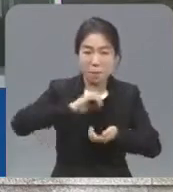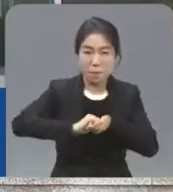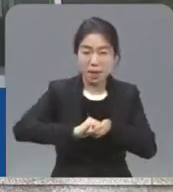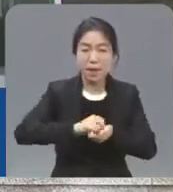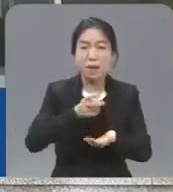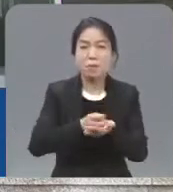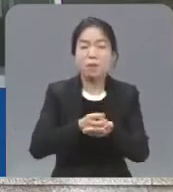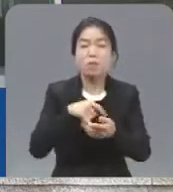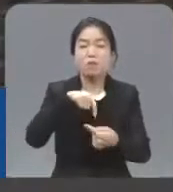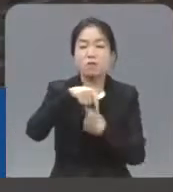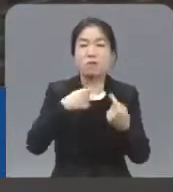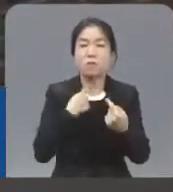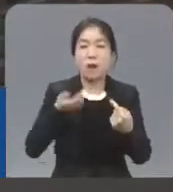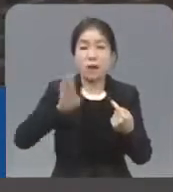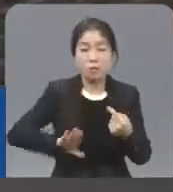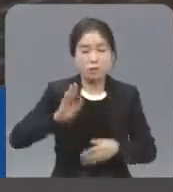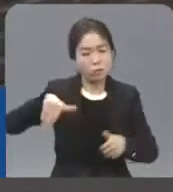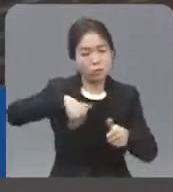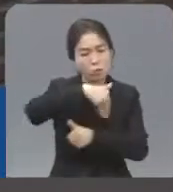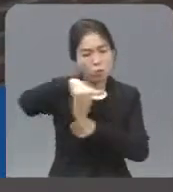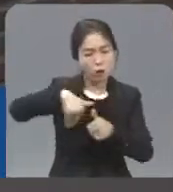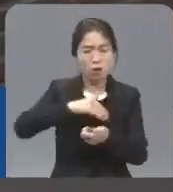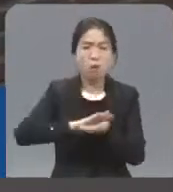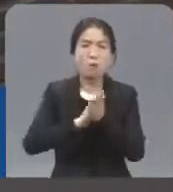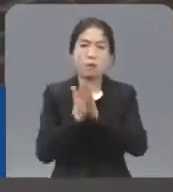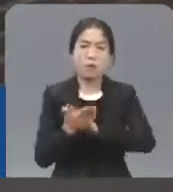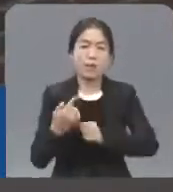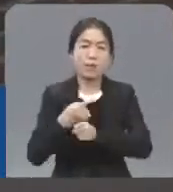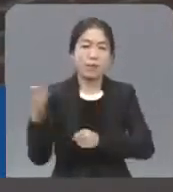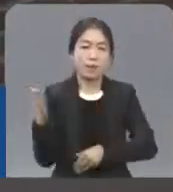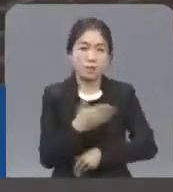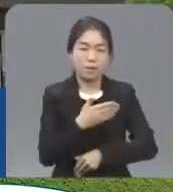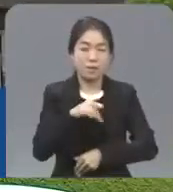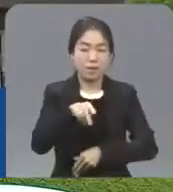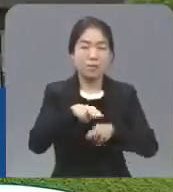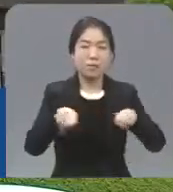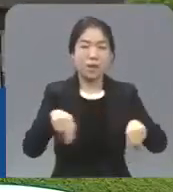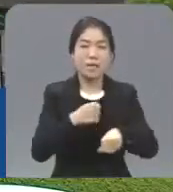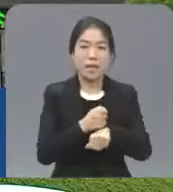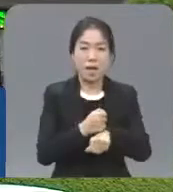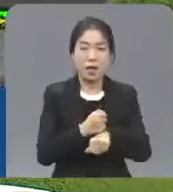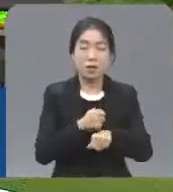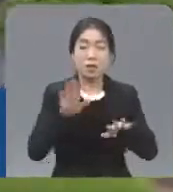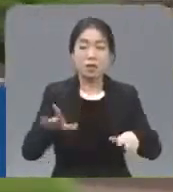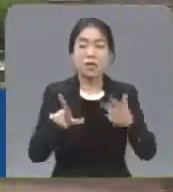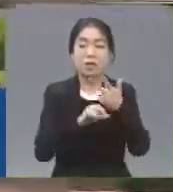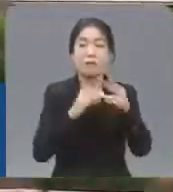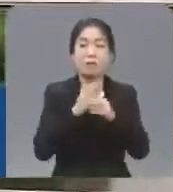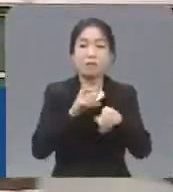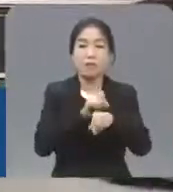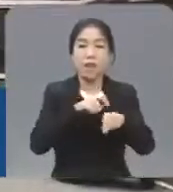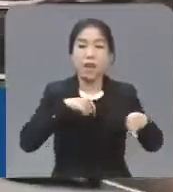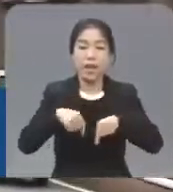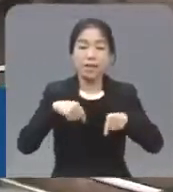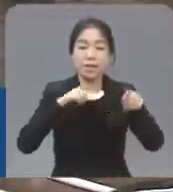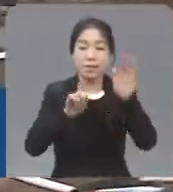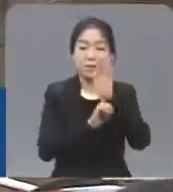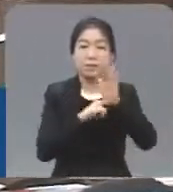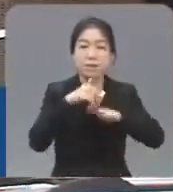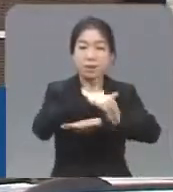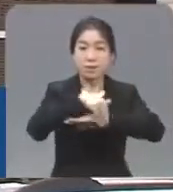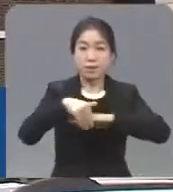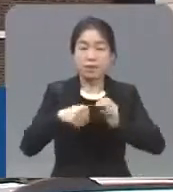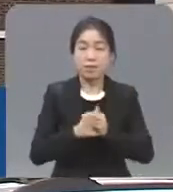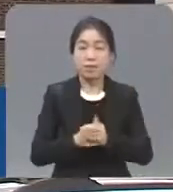운영해 왔으나 최근 교육 환경이 달라지면서 내년부터 이를 폐지하고 이달 중에 행정 예고 를 할 예정입니다